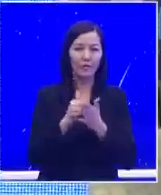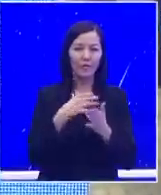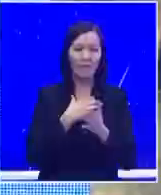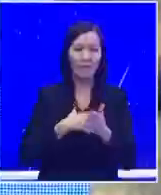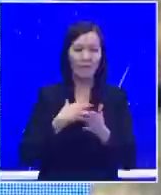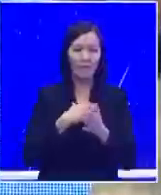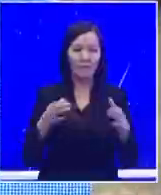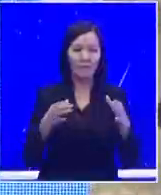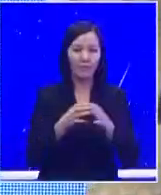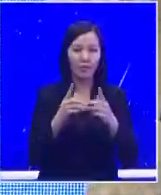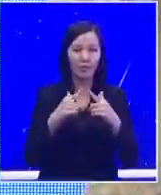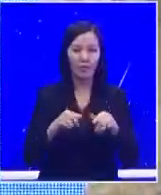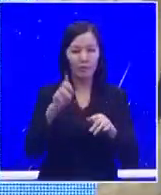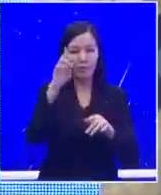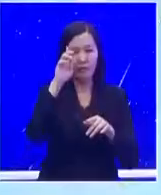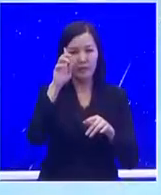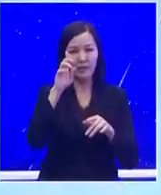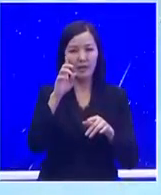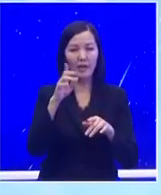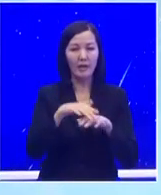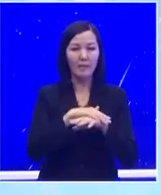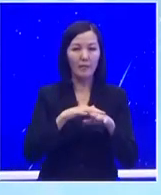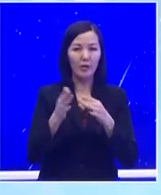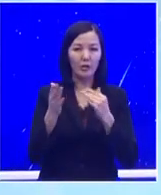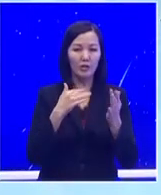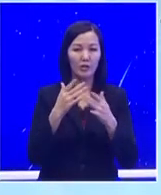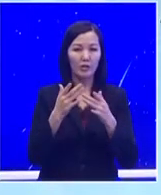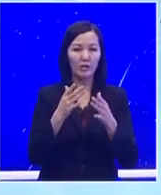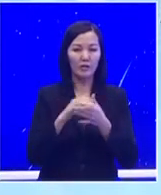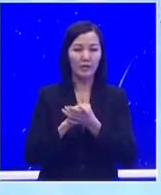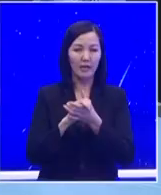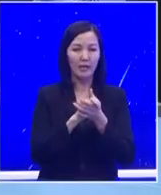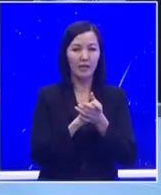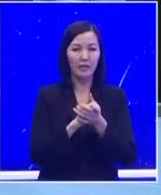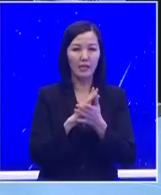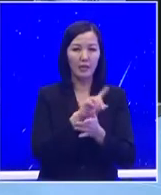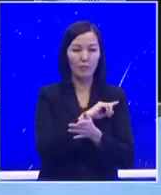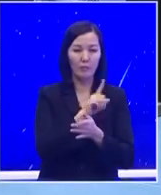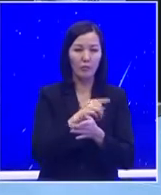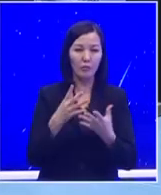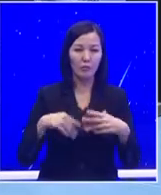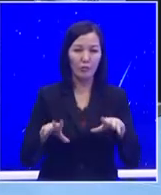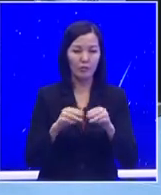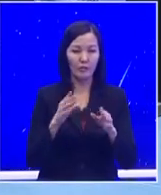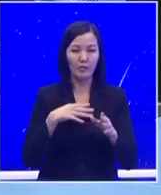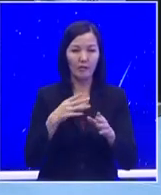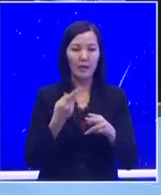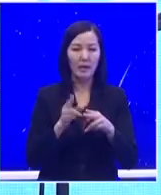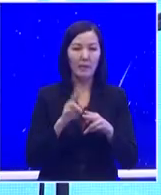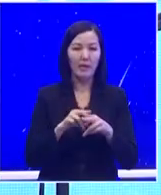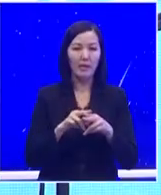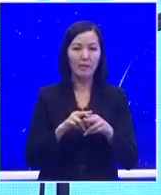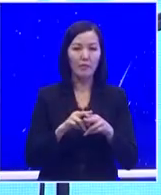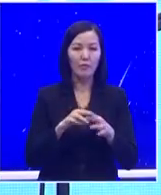элементом созданной государством модели межэтнического согласия, мощным стабилизирующим фактором в обществе. Именно поэтому